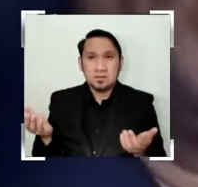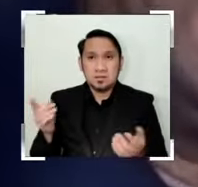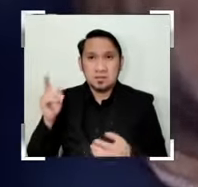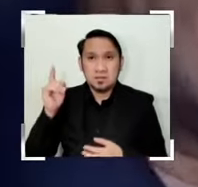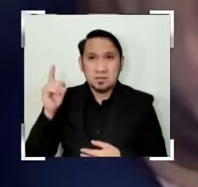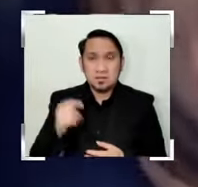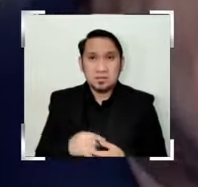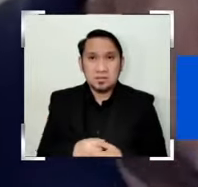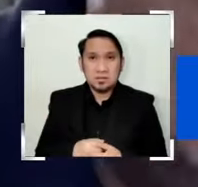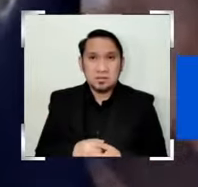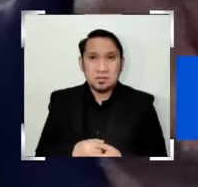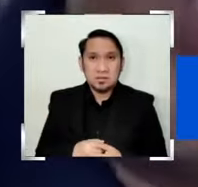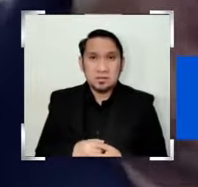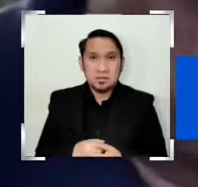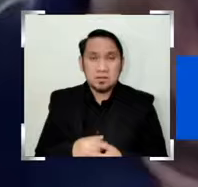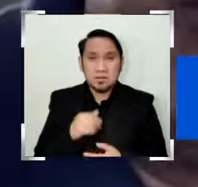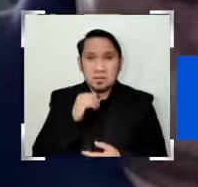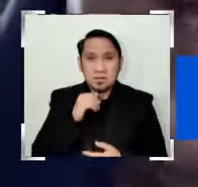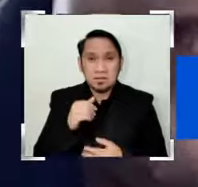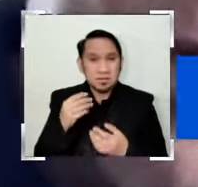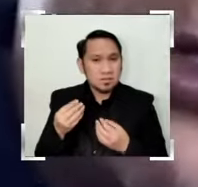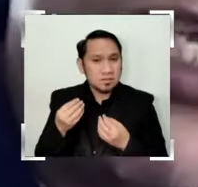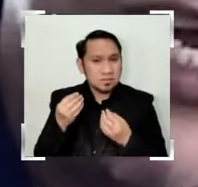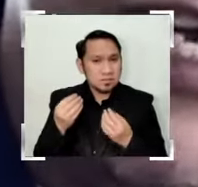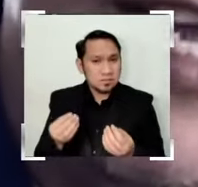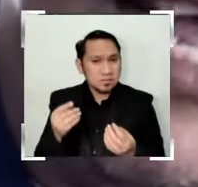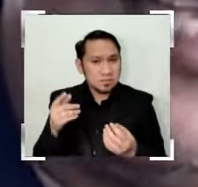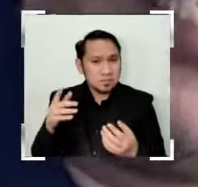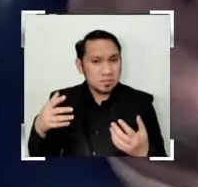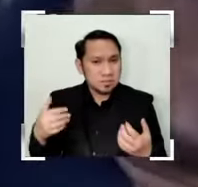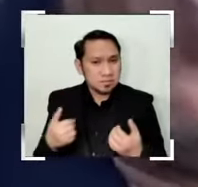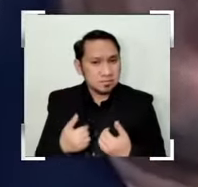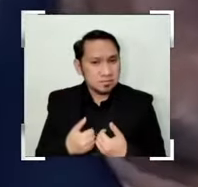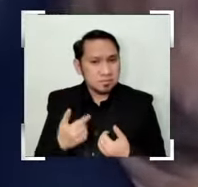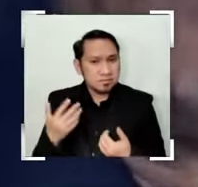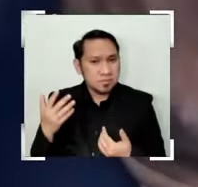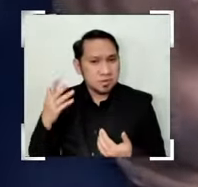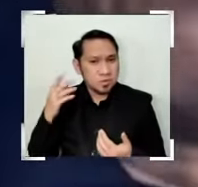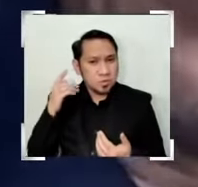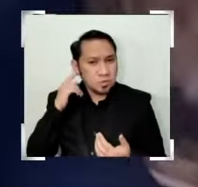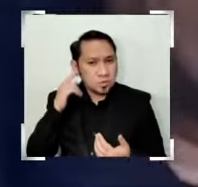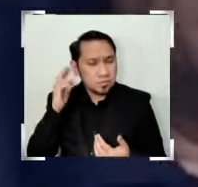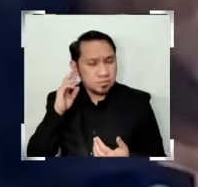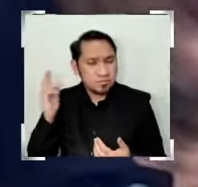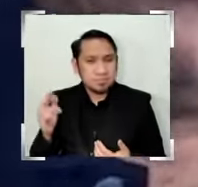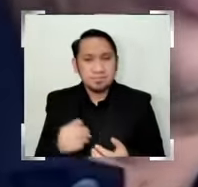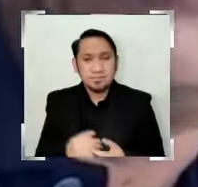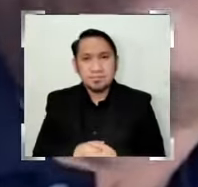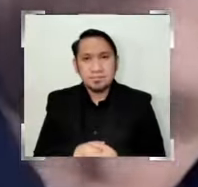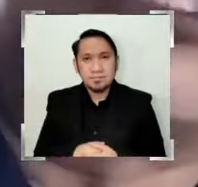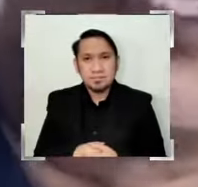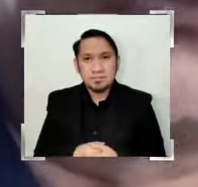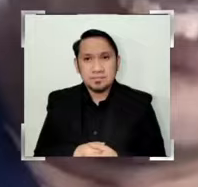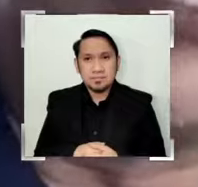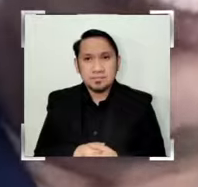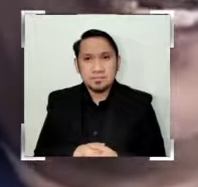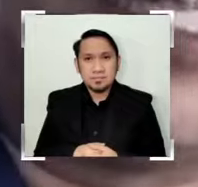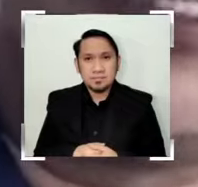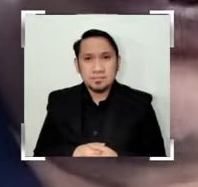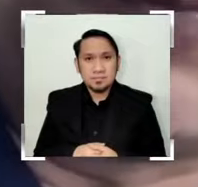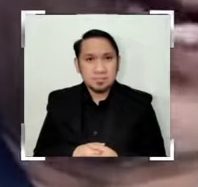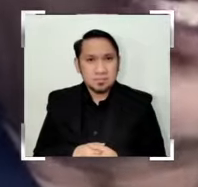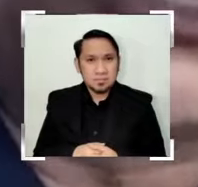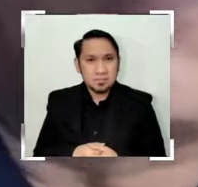muling nagbigay ng radio challenge itong Chinese Coast Guard na sinasabing napalayo tayo at pumapasok daw tayo sa